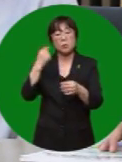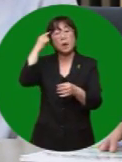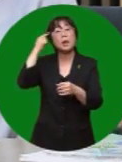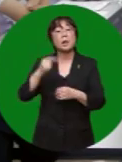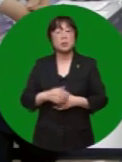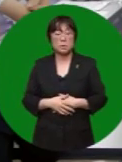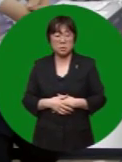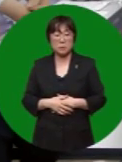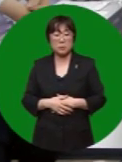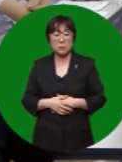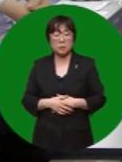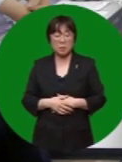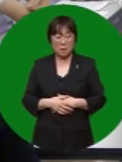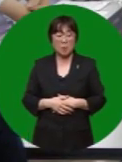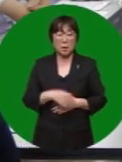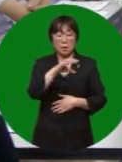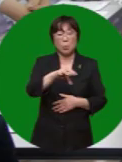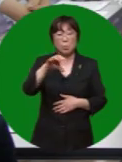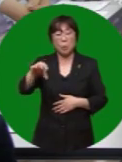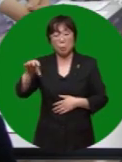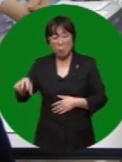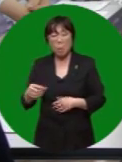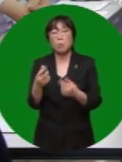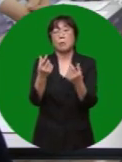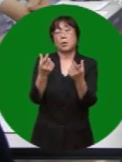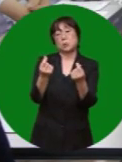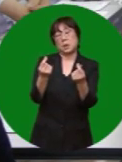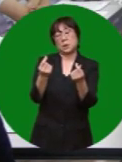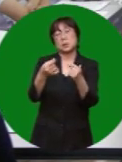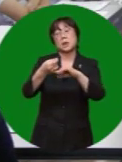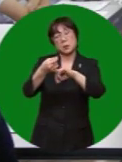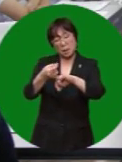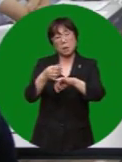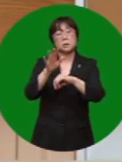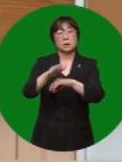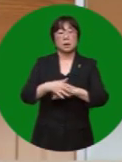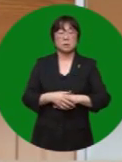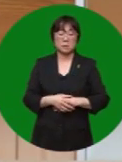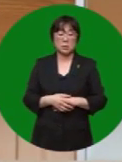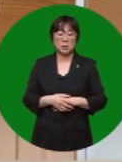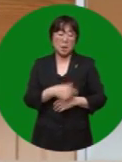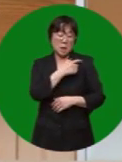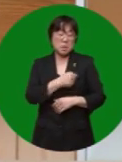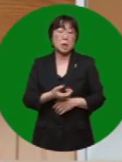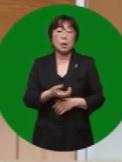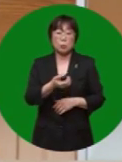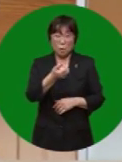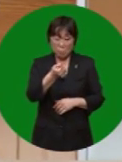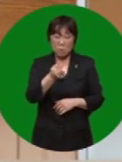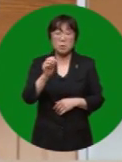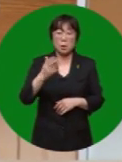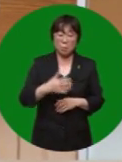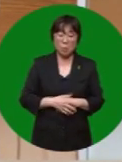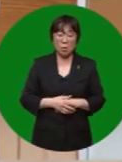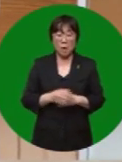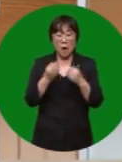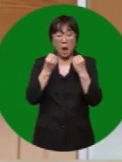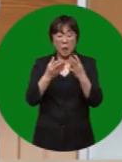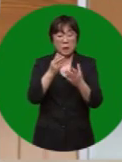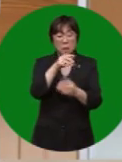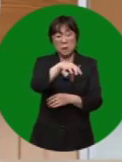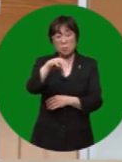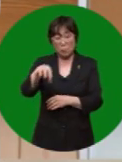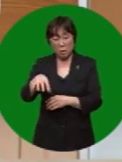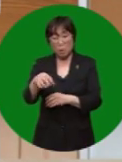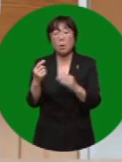ます。 これはもうどの業界というかね、必ず起こりうる話で、いくら資格を持ってても新たな分野、